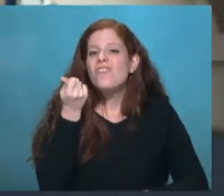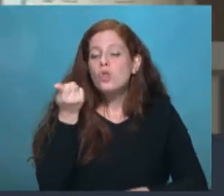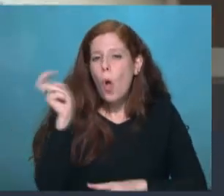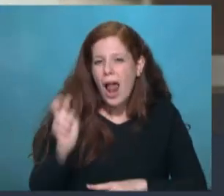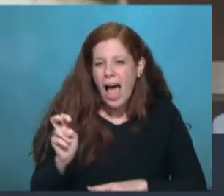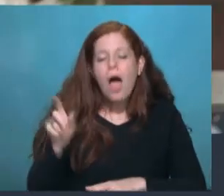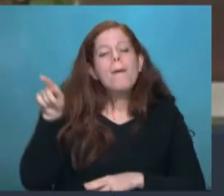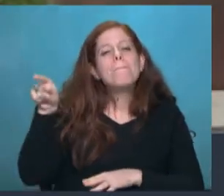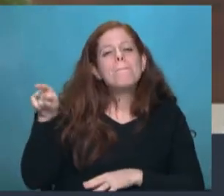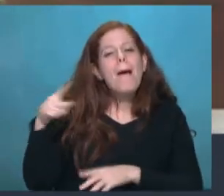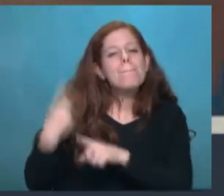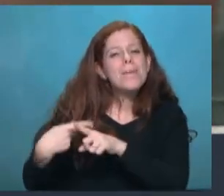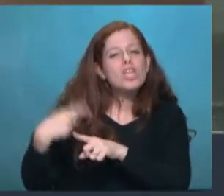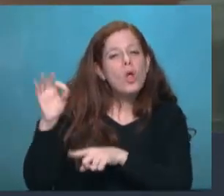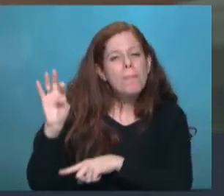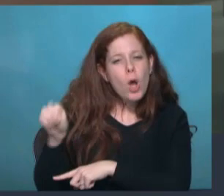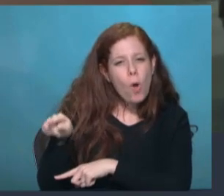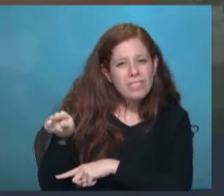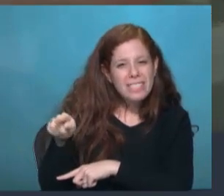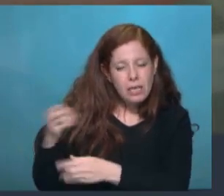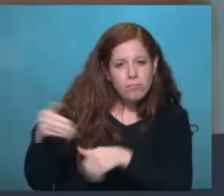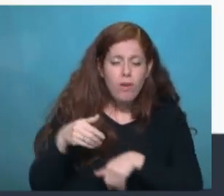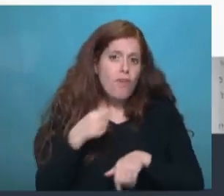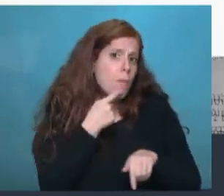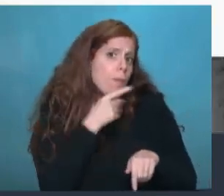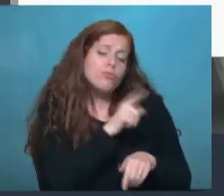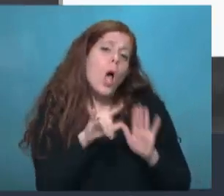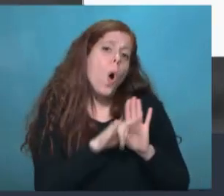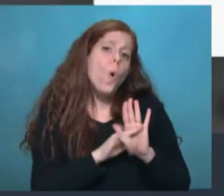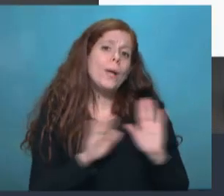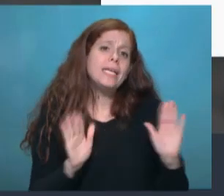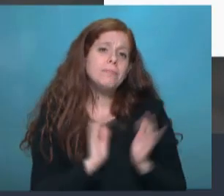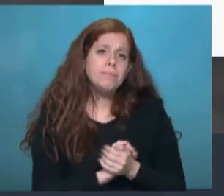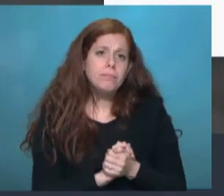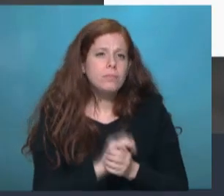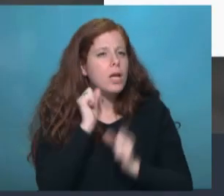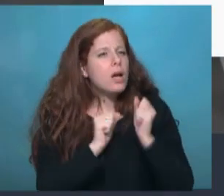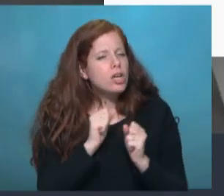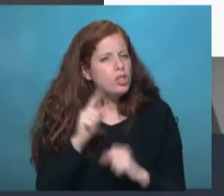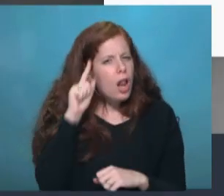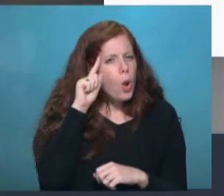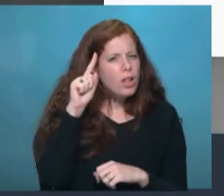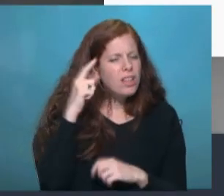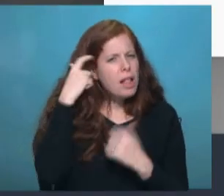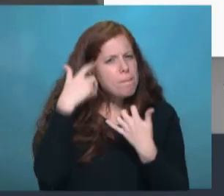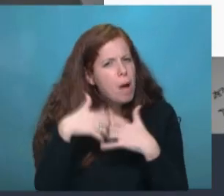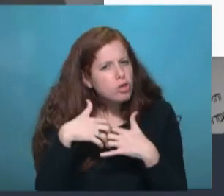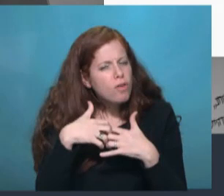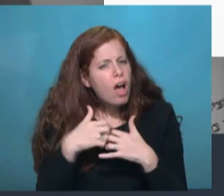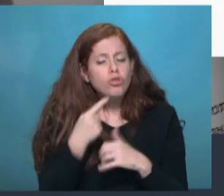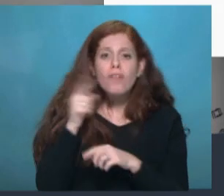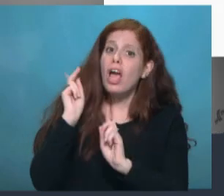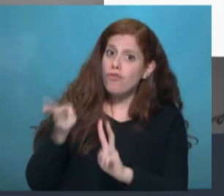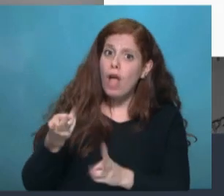מיליקובסקי, והם דוחים את טענתו שזה היה חוקי לחלוטין. קשה להעלות על הדעת מחשבה לפיה ניתן לקבל